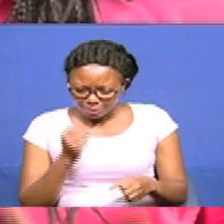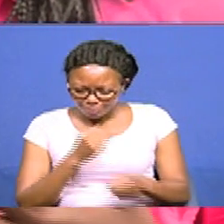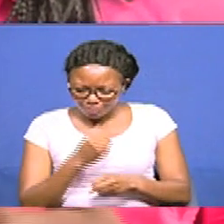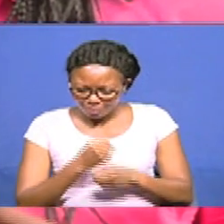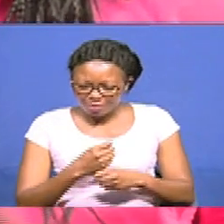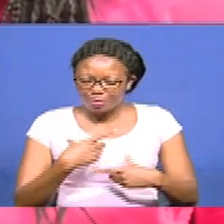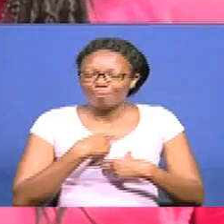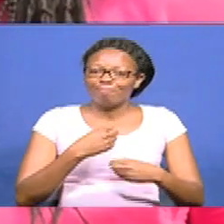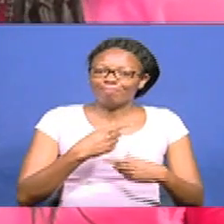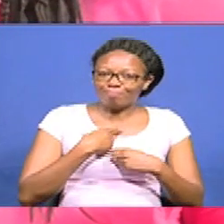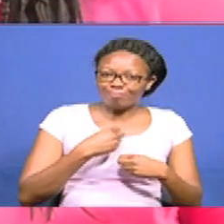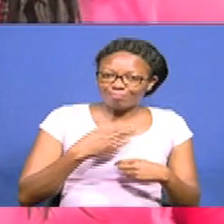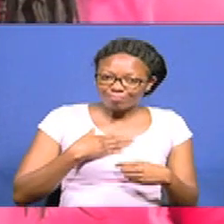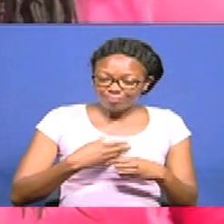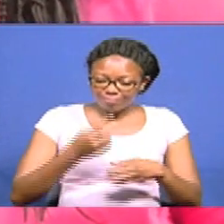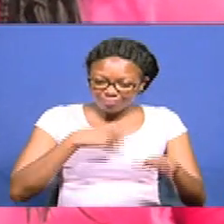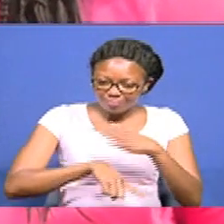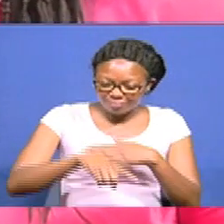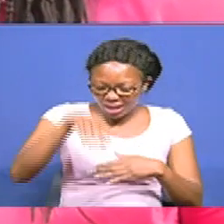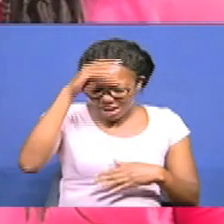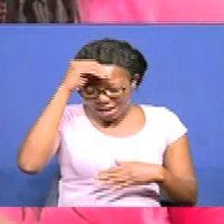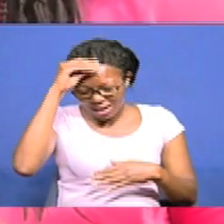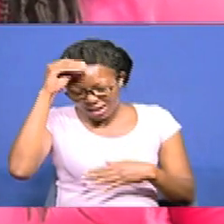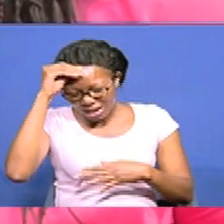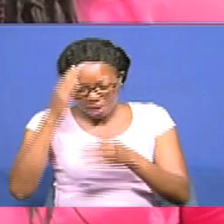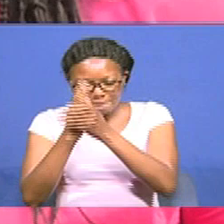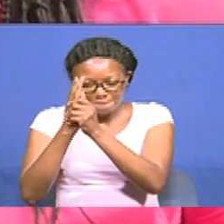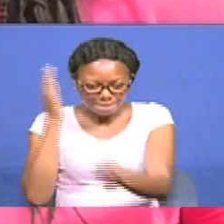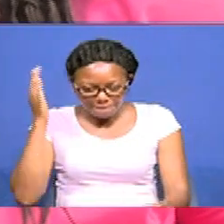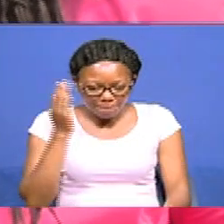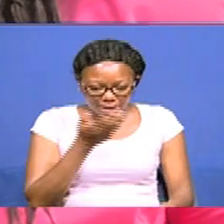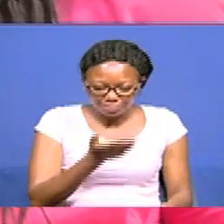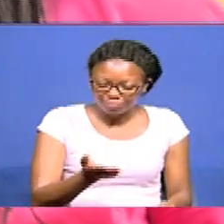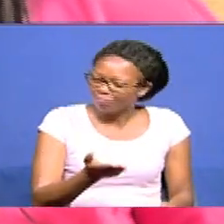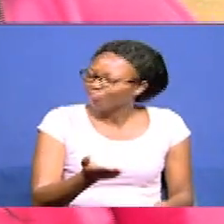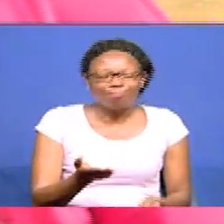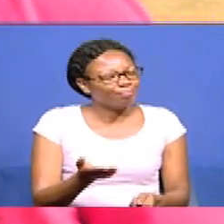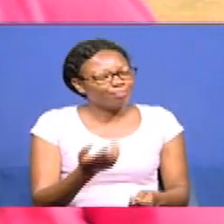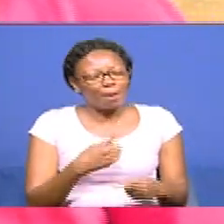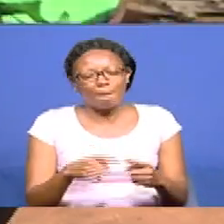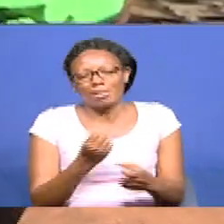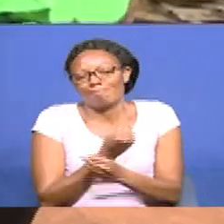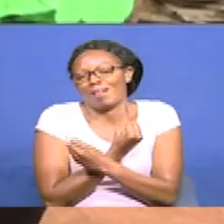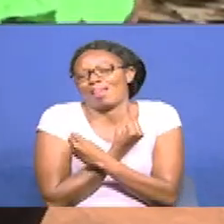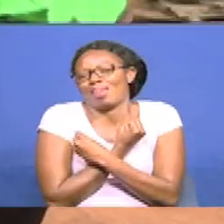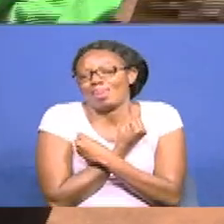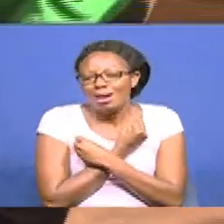mwenyewe sijakuwa trained kuwa agronomist ama mtu wa agriculture, lakini napenda